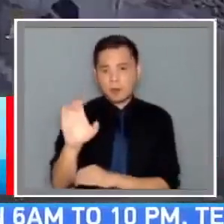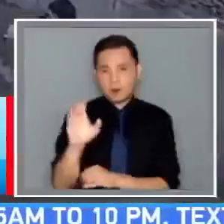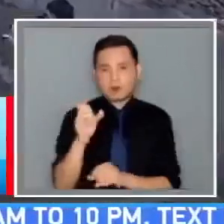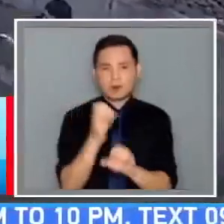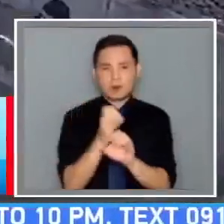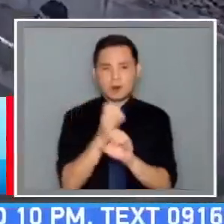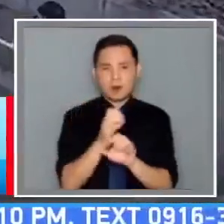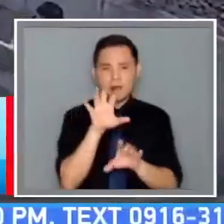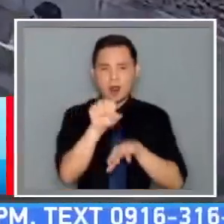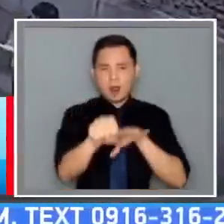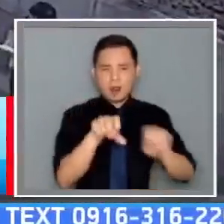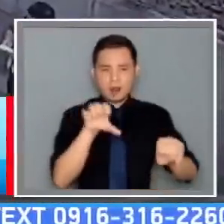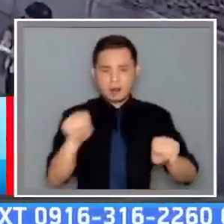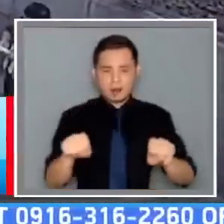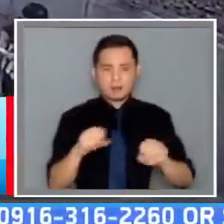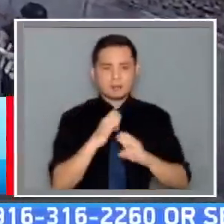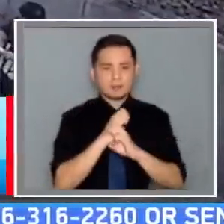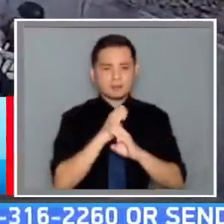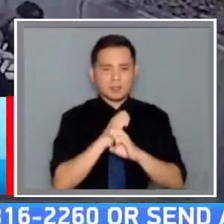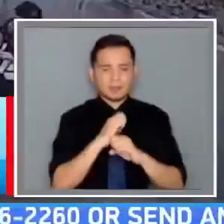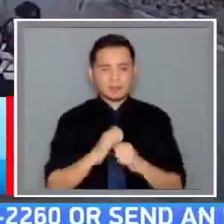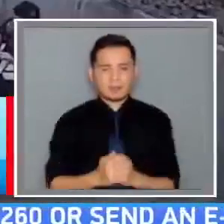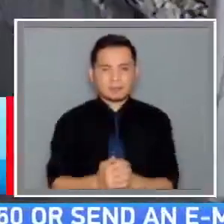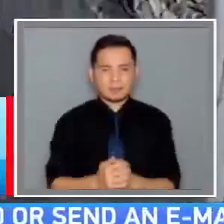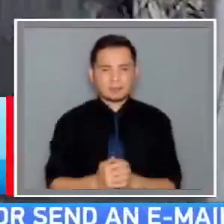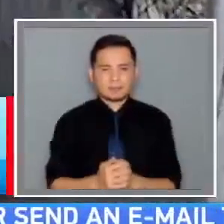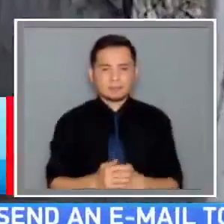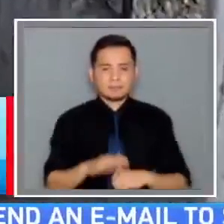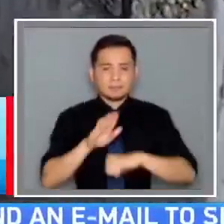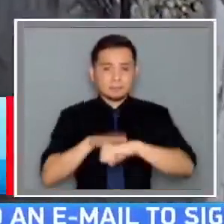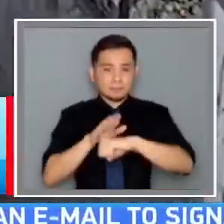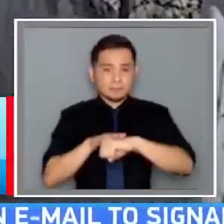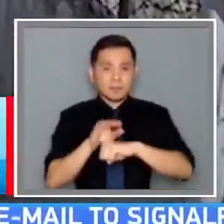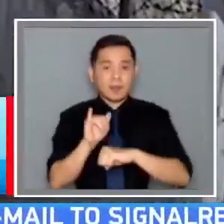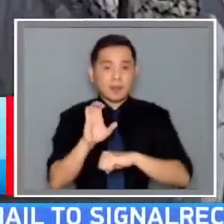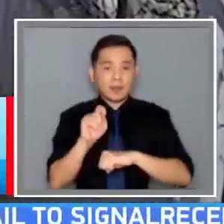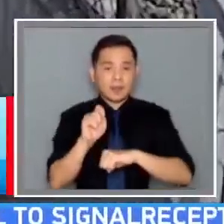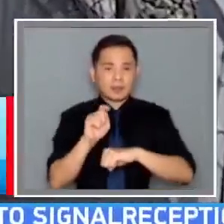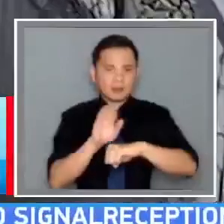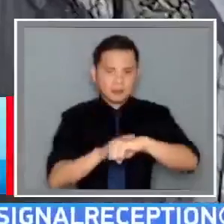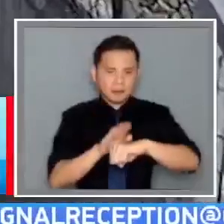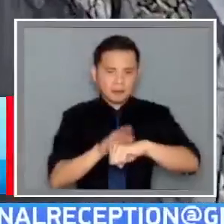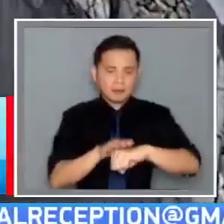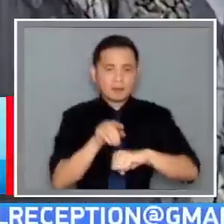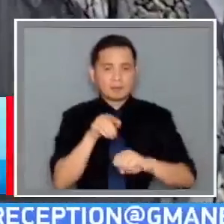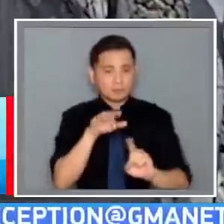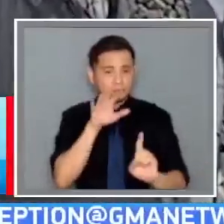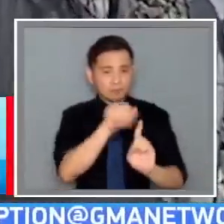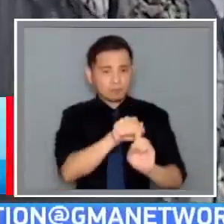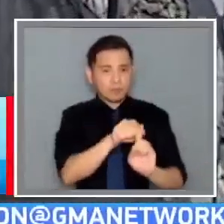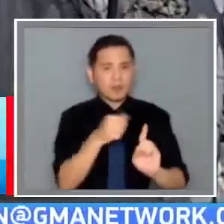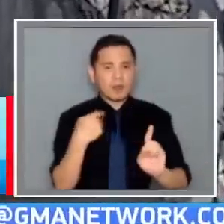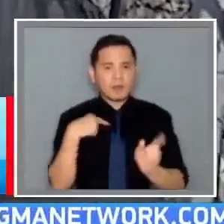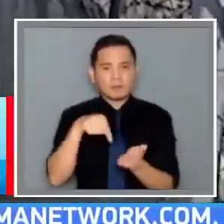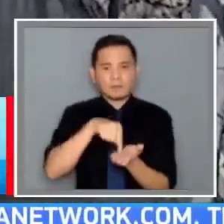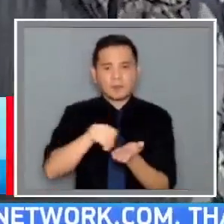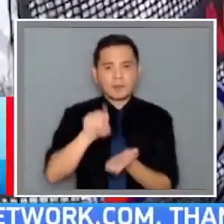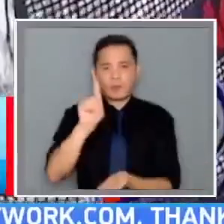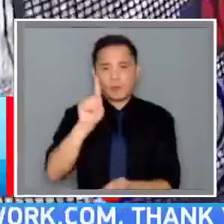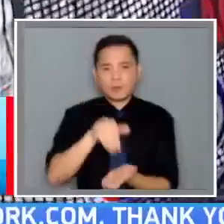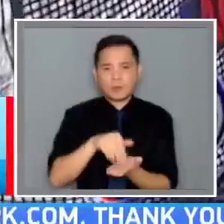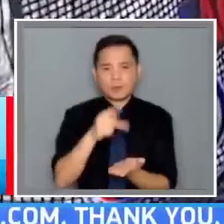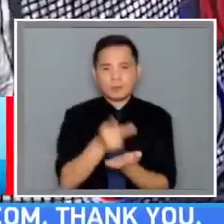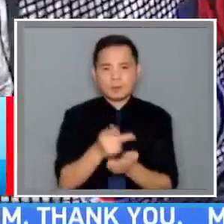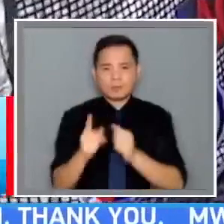operasyon sa EDSA Pasay. Muling paalala ng IAC, ang mga mahuhuling lalabag ay may multang 1,000 piso at